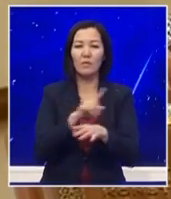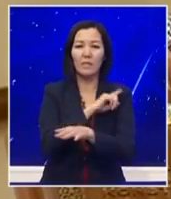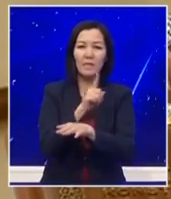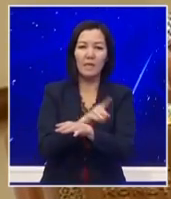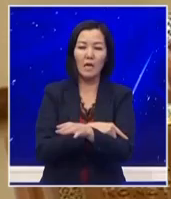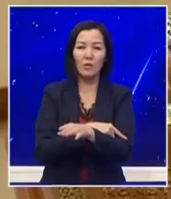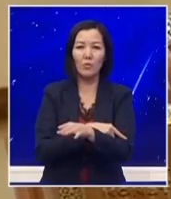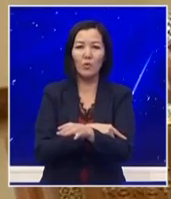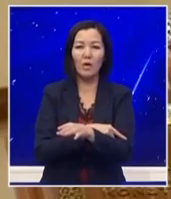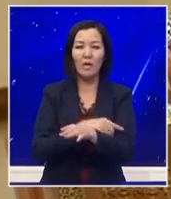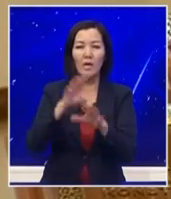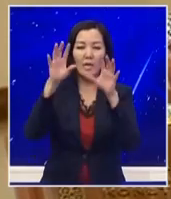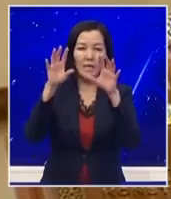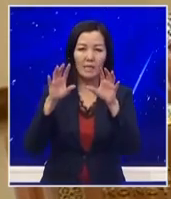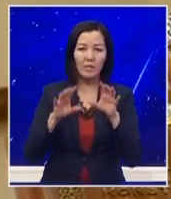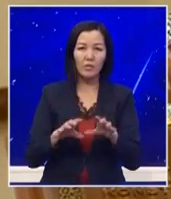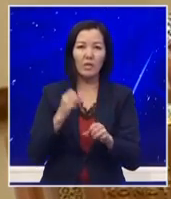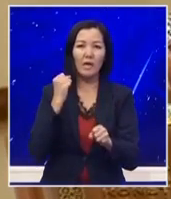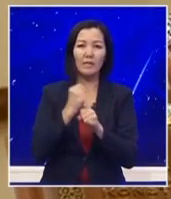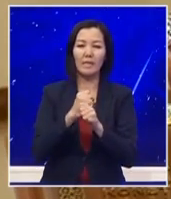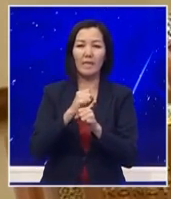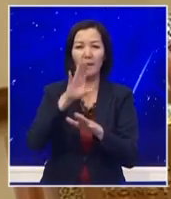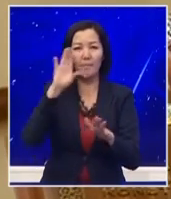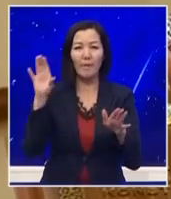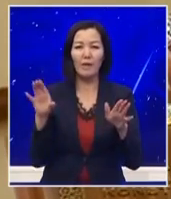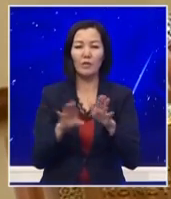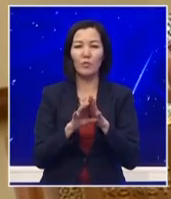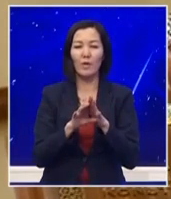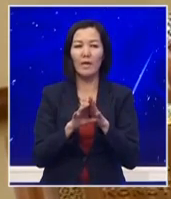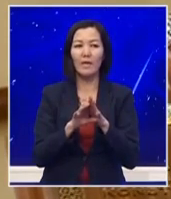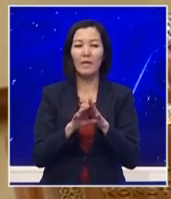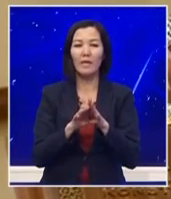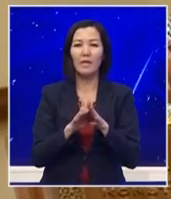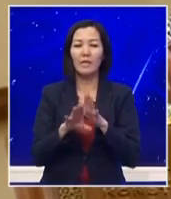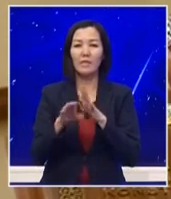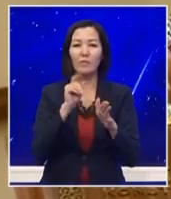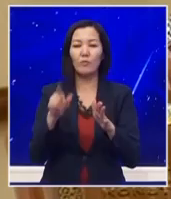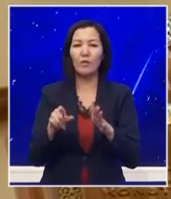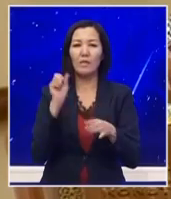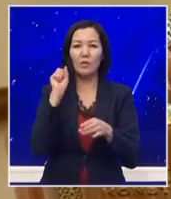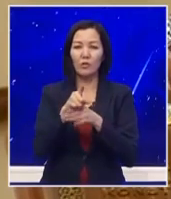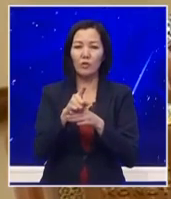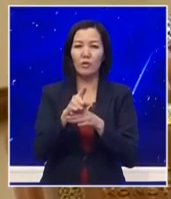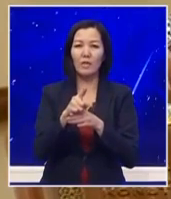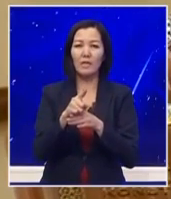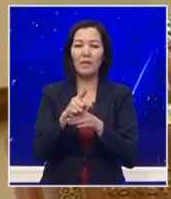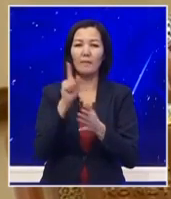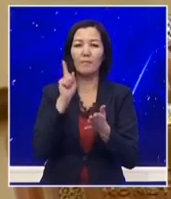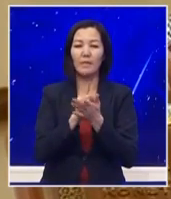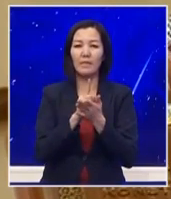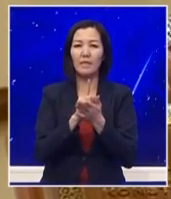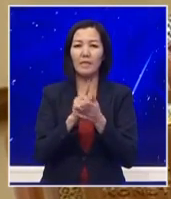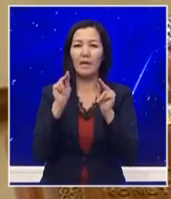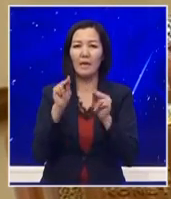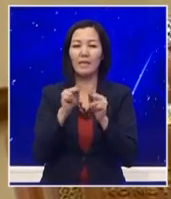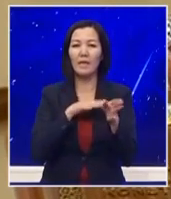нығайтуға, оның конституциясы мен заңдарына қатаң бағынуға, депутаттың өзіме жүктелген мәртебелі міндеттерін